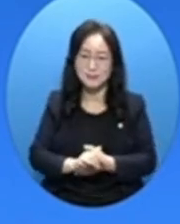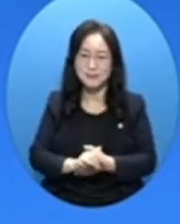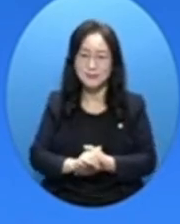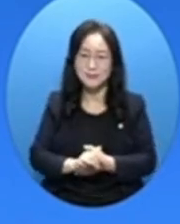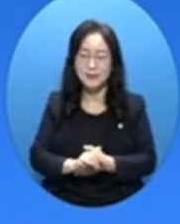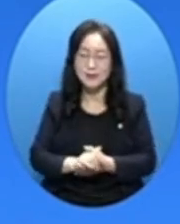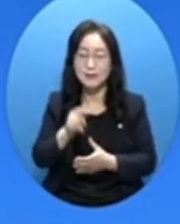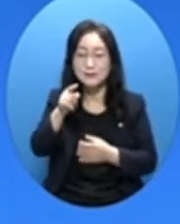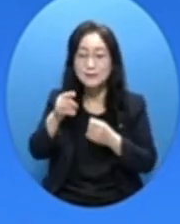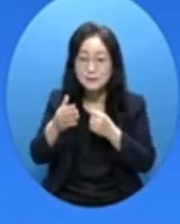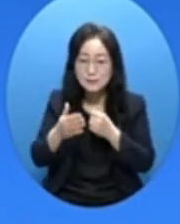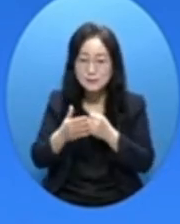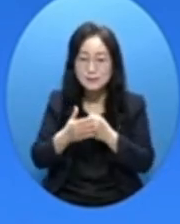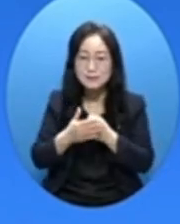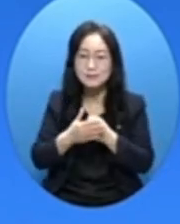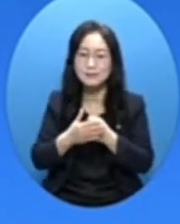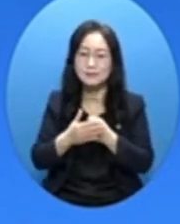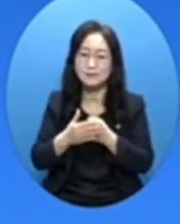그러므로